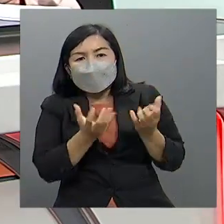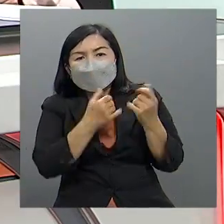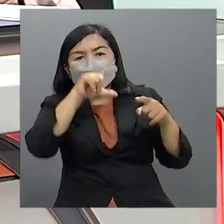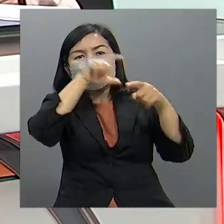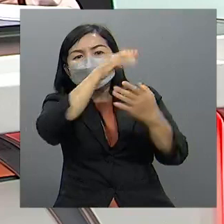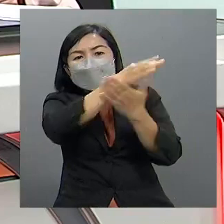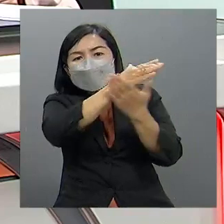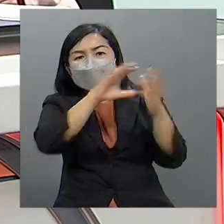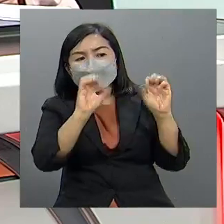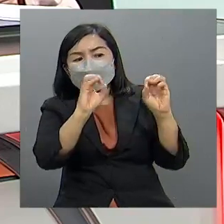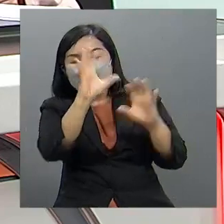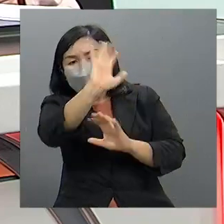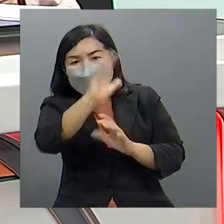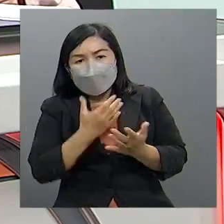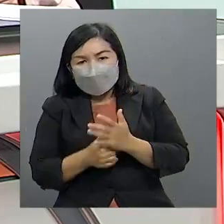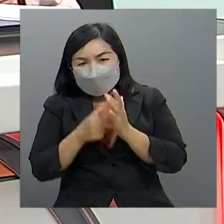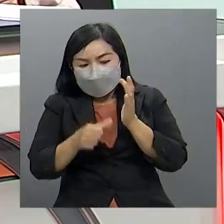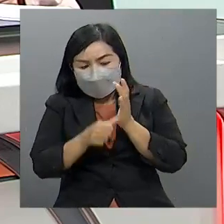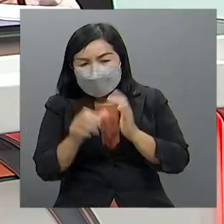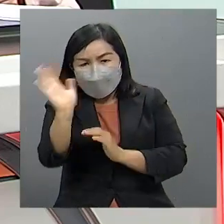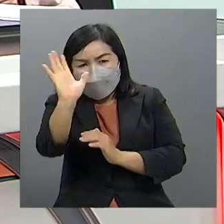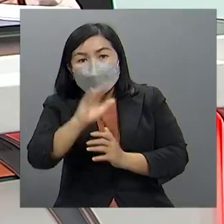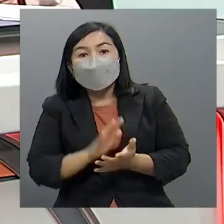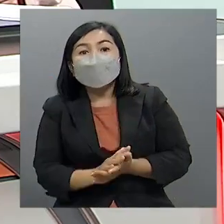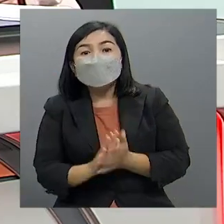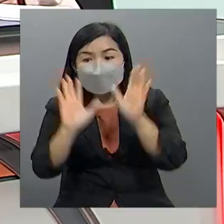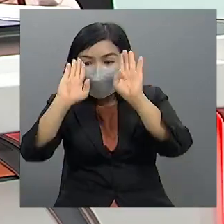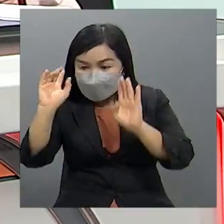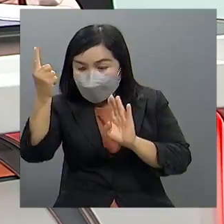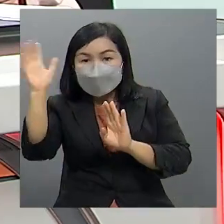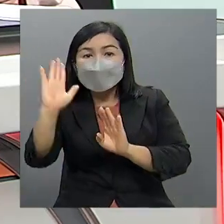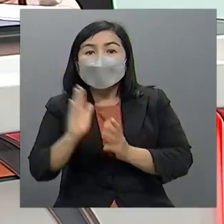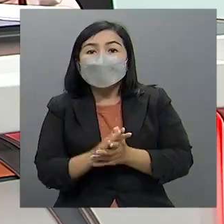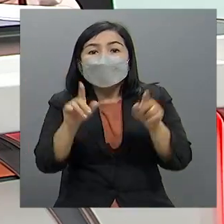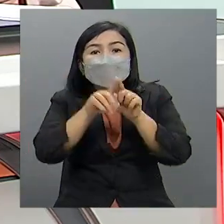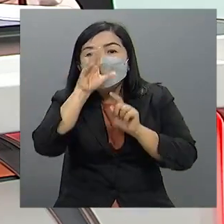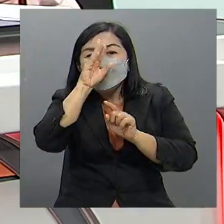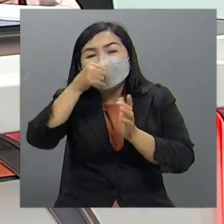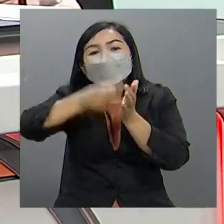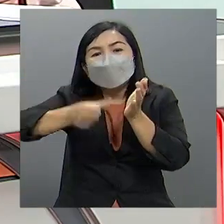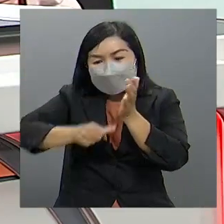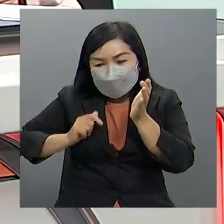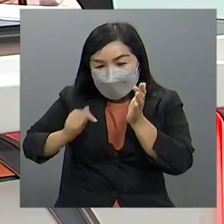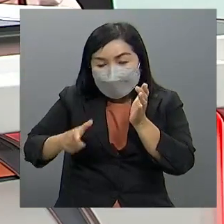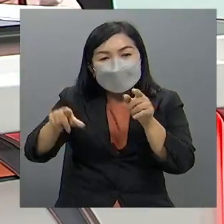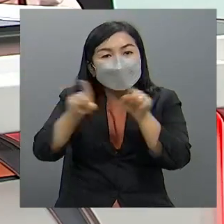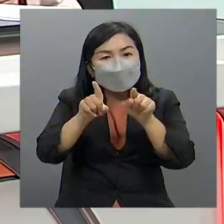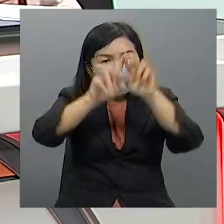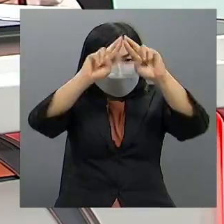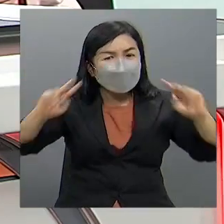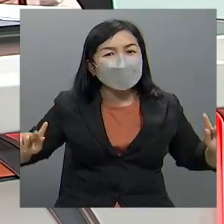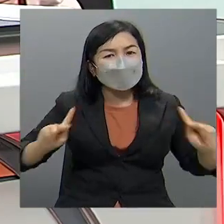นะคะ จริงๆเรื่องนี้ไม่ใช่เรื่องใหม่เพราะว่ามีคนละครึ่งทุกครั้งก็มีการพูดถึงเรื่องนี้ทุกครั้งแล้วกระทรวงการคลังก็ออกมายืนยันทุกครั้งตั้ง